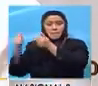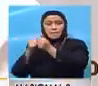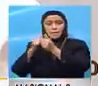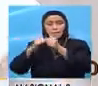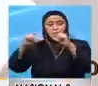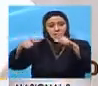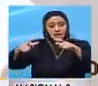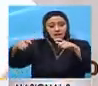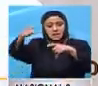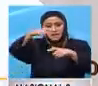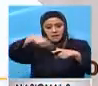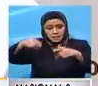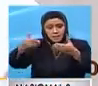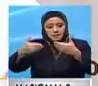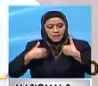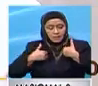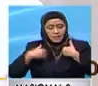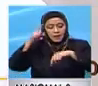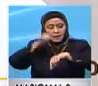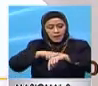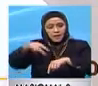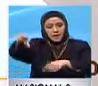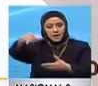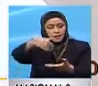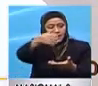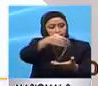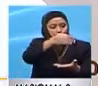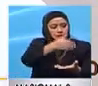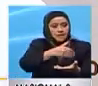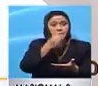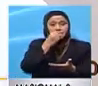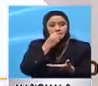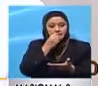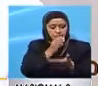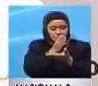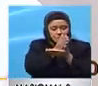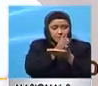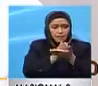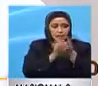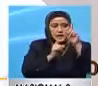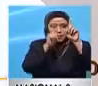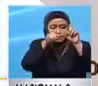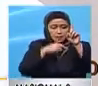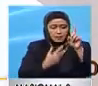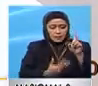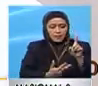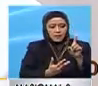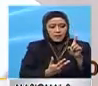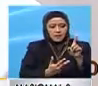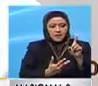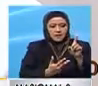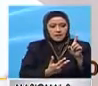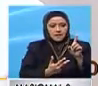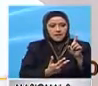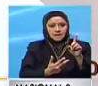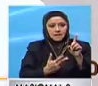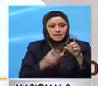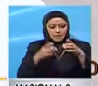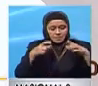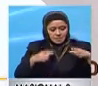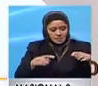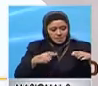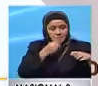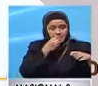semasa kita ambil makanan, pastikan suku sesuku saja daripada piring makan itu